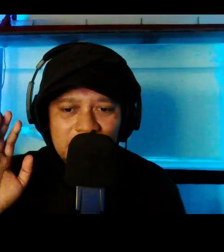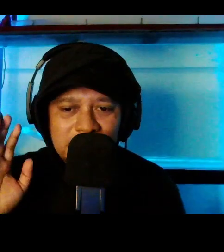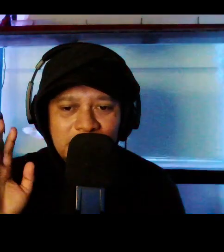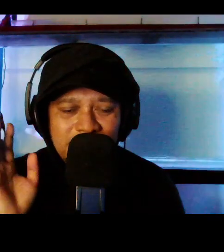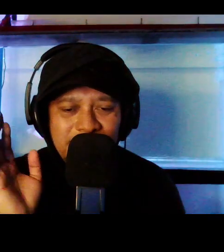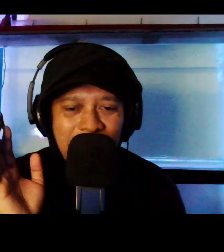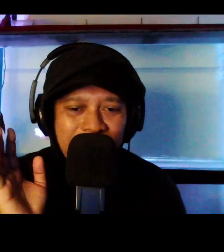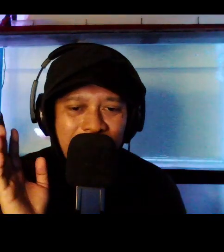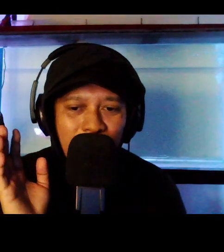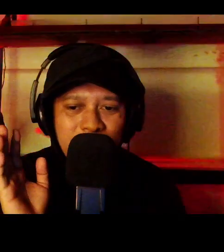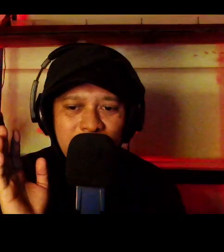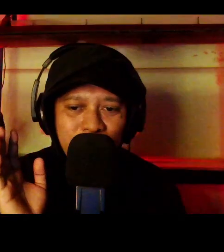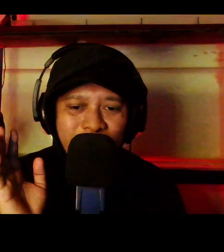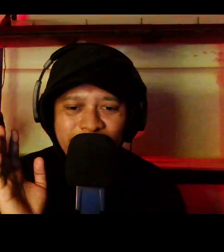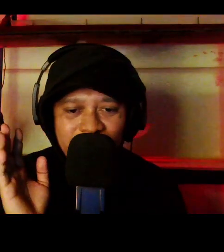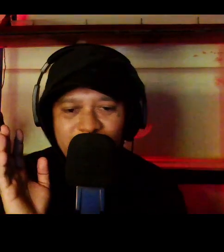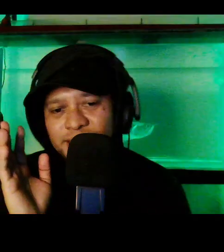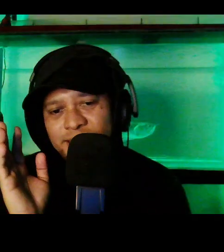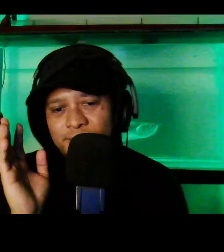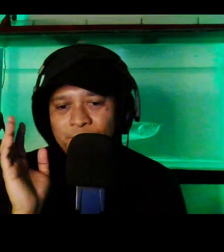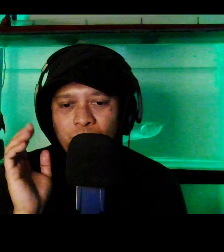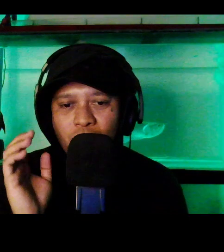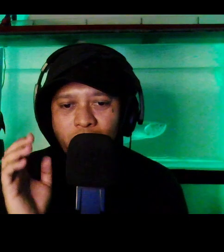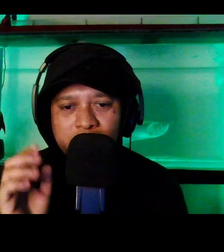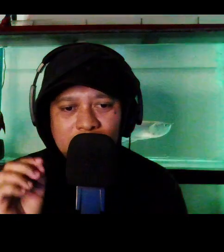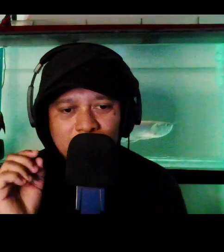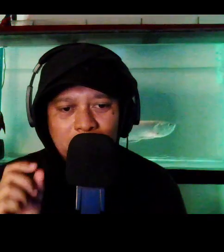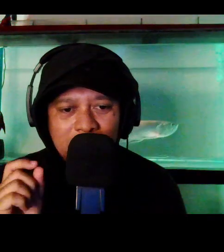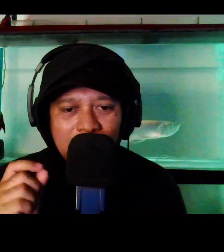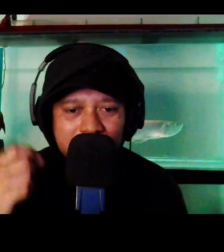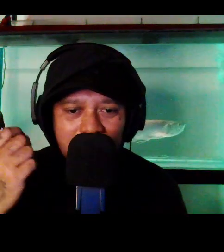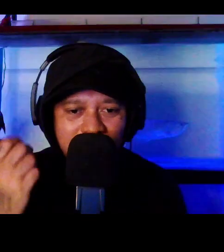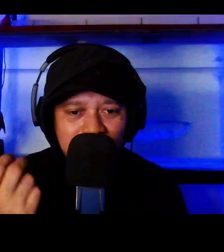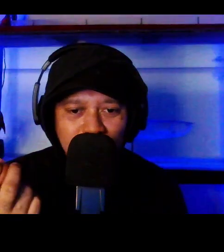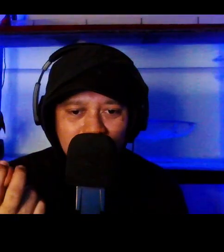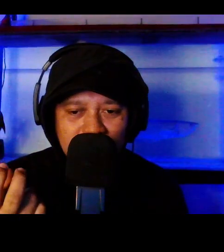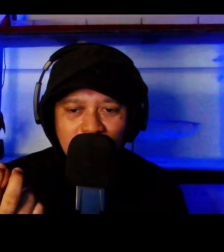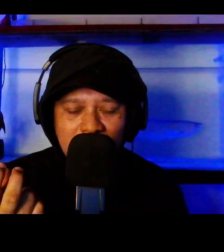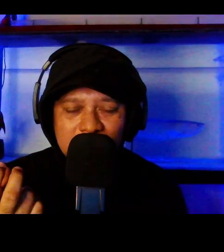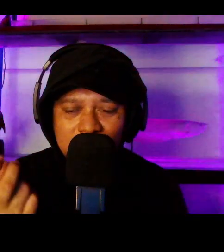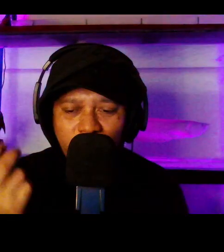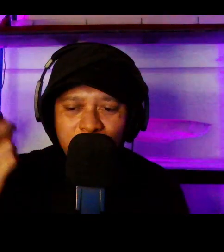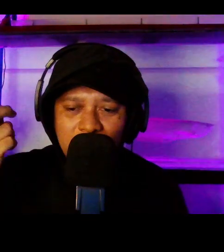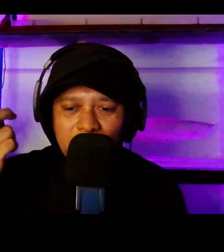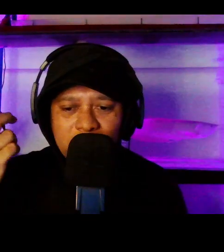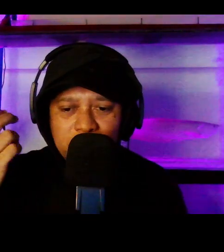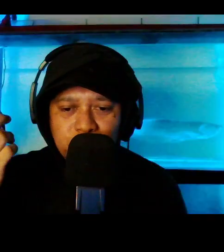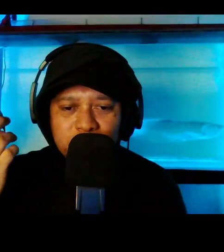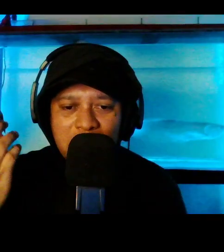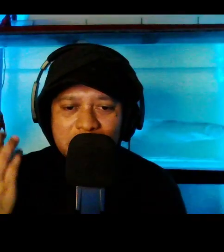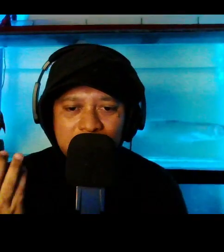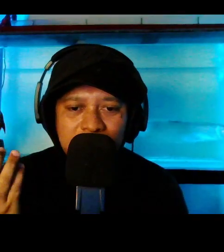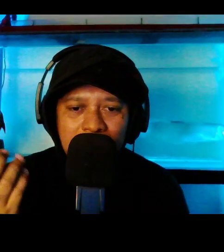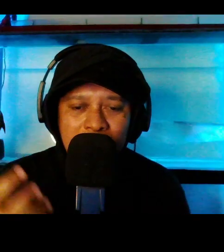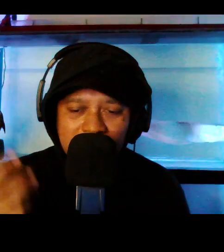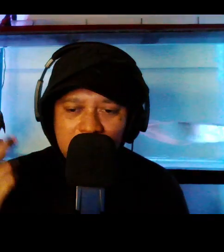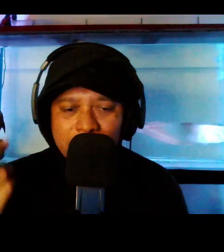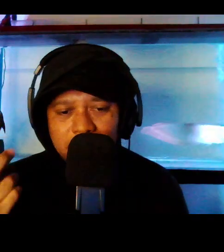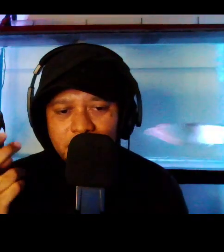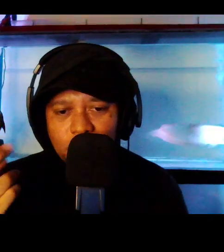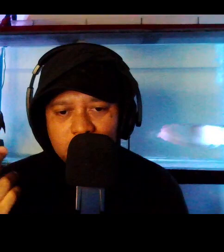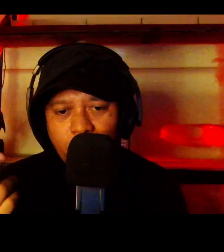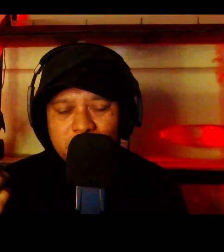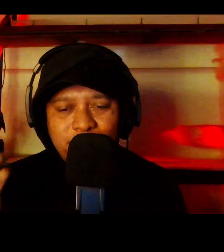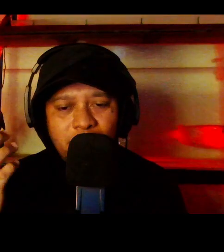ah. Hindi natin kaaway si Attorney Claire. Okay? Nagbibigay lang tayo ng impormasyon natin or ng input natin